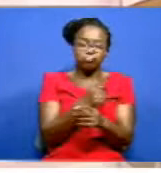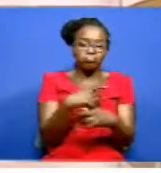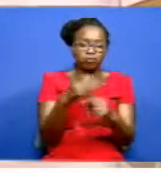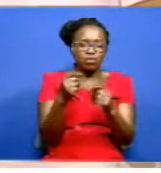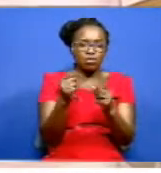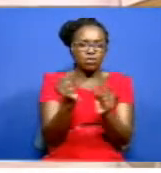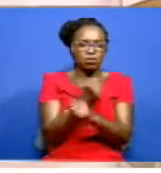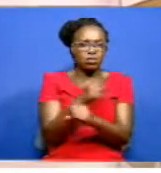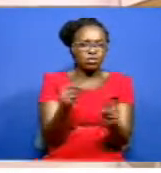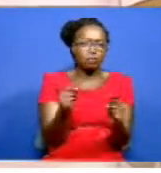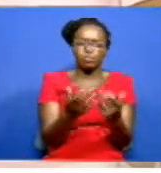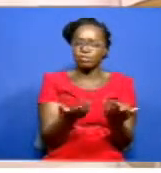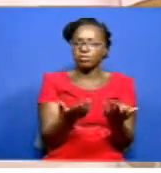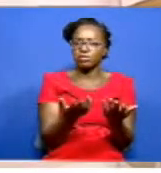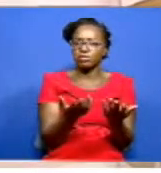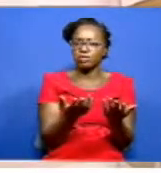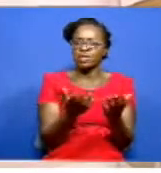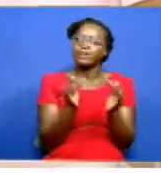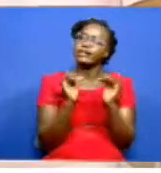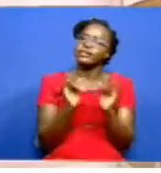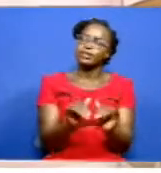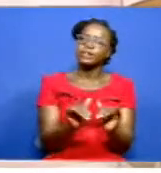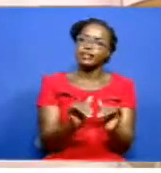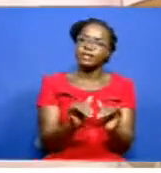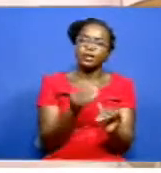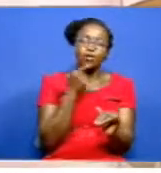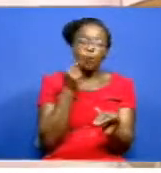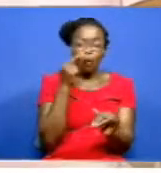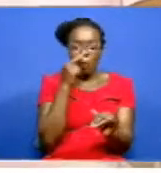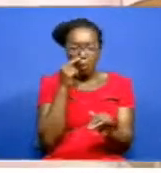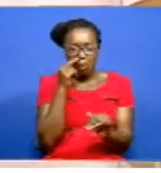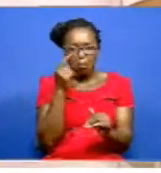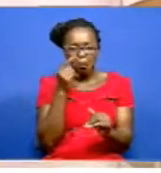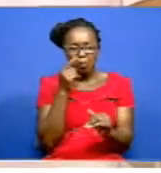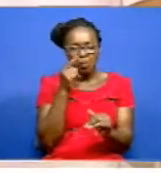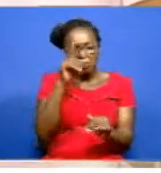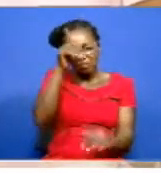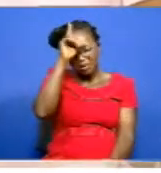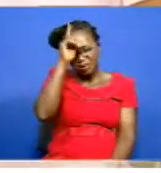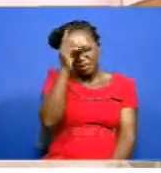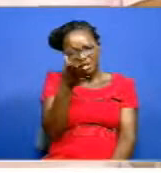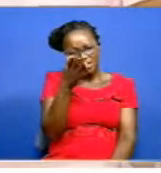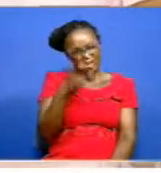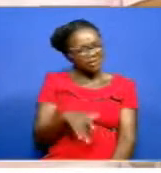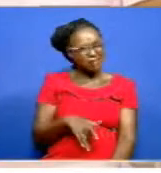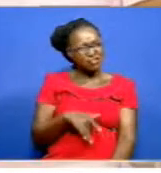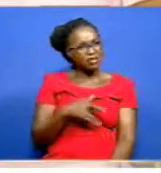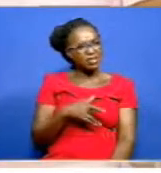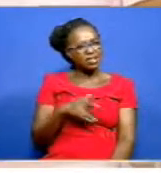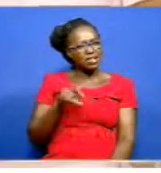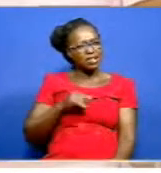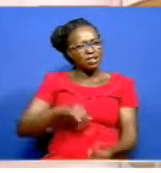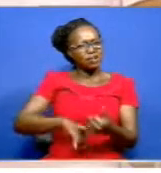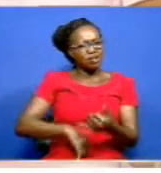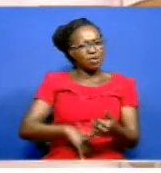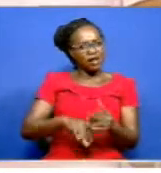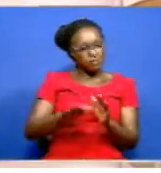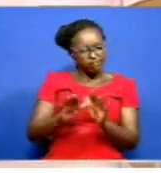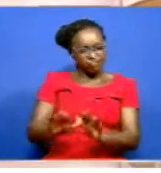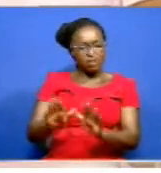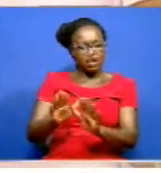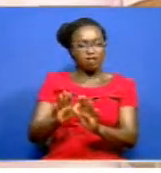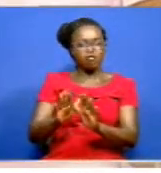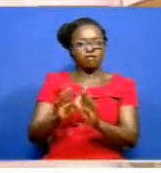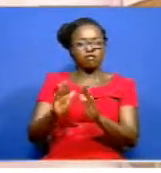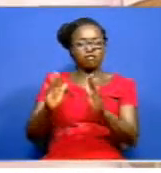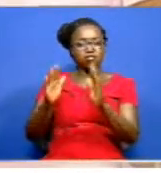yenu mara moja. Yupo tu kule nyumbani katika mtaani kwake tu, yeye anahisi kwamba mke wake vile alimwacha asubuhi hajaoga kama